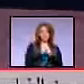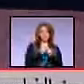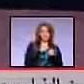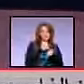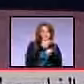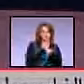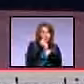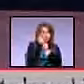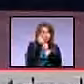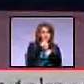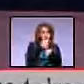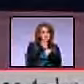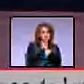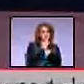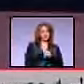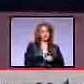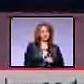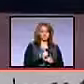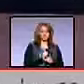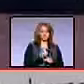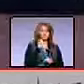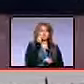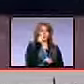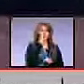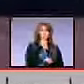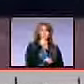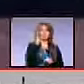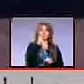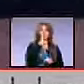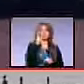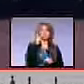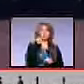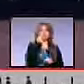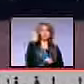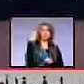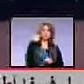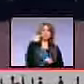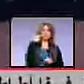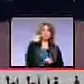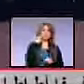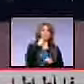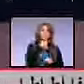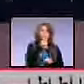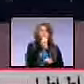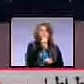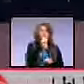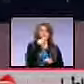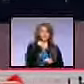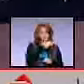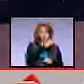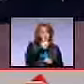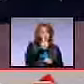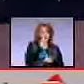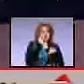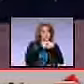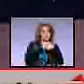متأخر، فهو كان دايما يحط السيجارة كده في بقه فبص فوقف، فأنا رفعت إيدي قلت له نخش ولا